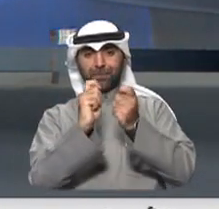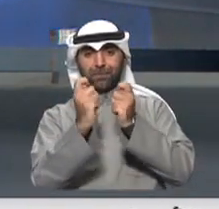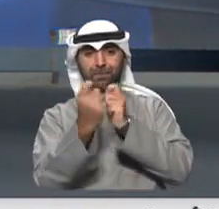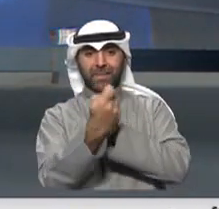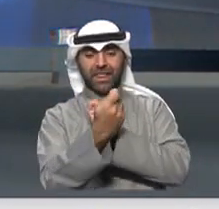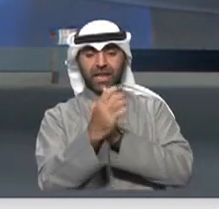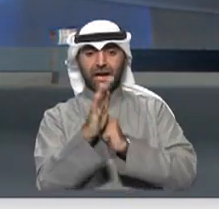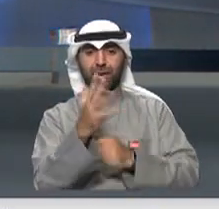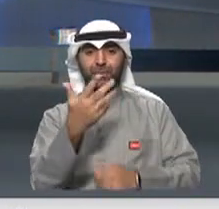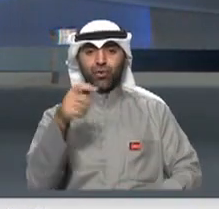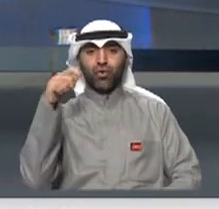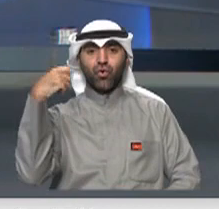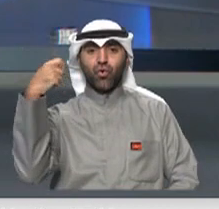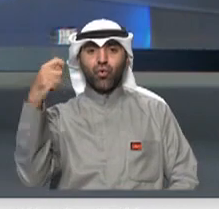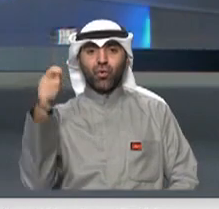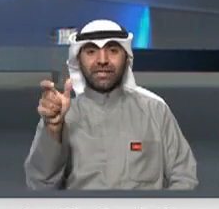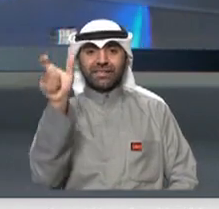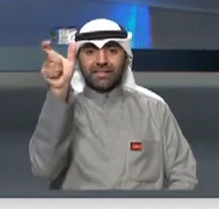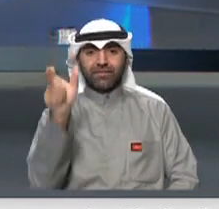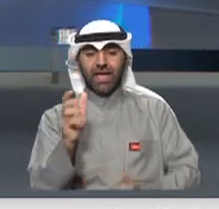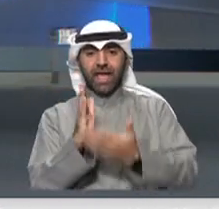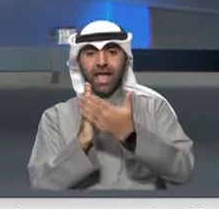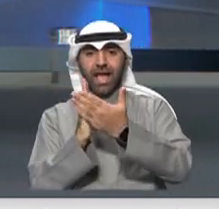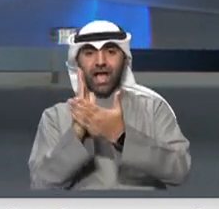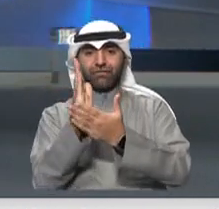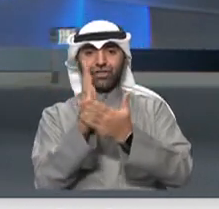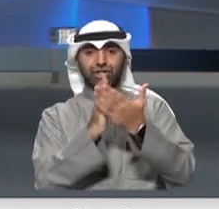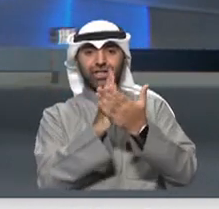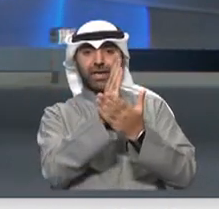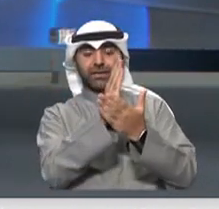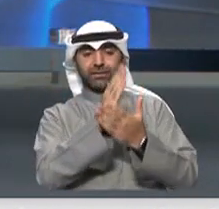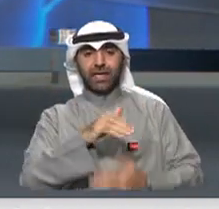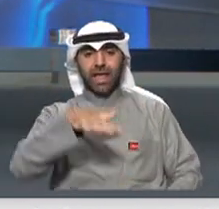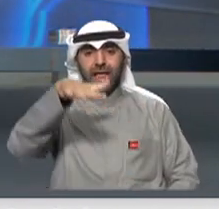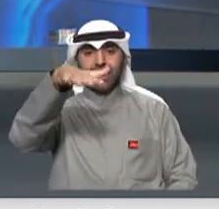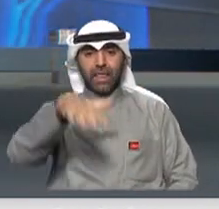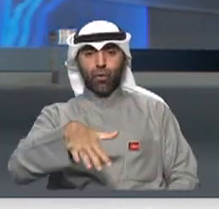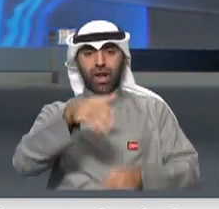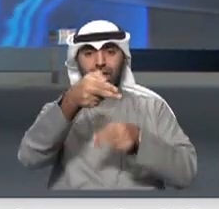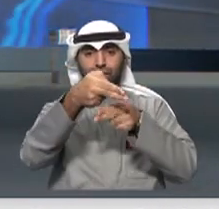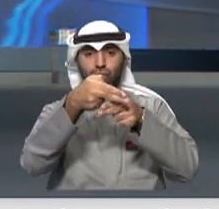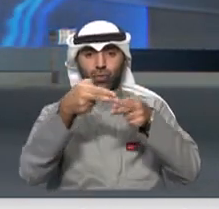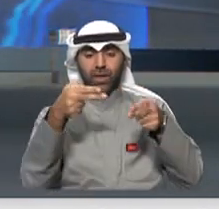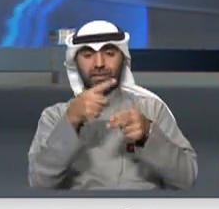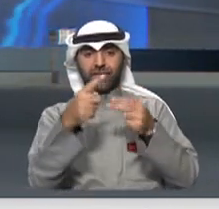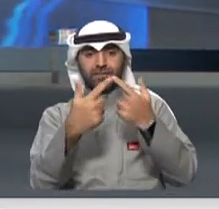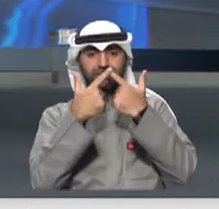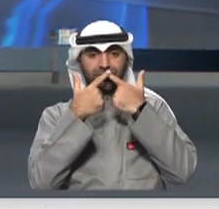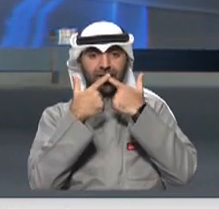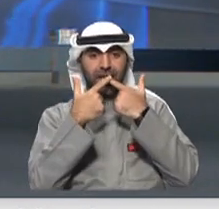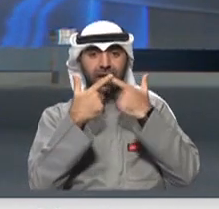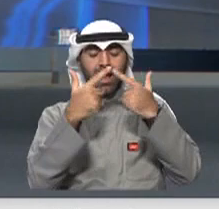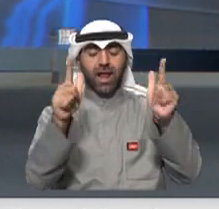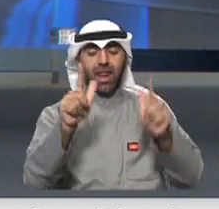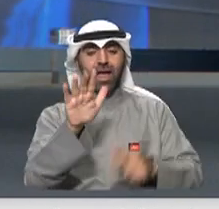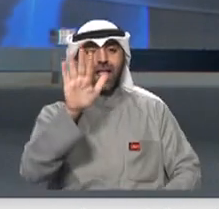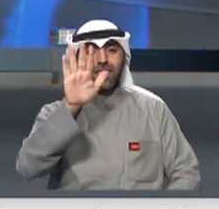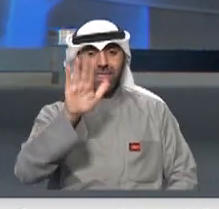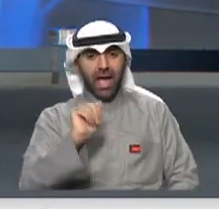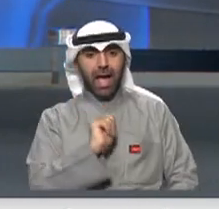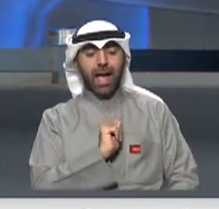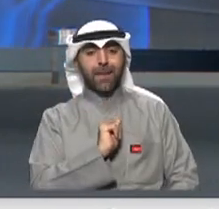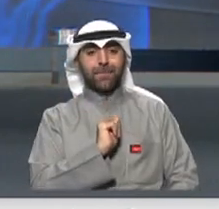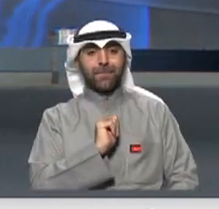الجابر الصباح اليوم أن الثقافة والفن رافدان أساسيان لمقومات الدول وجزءان أصيلان